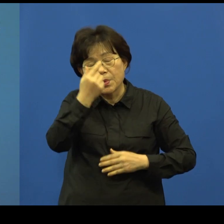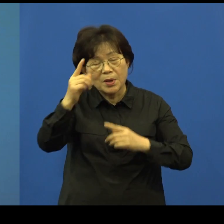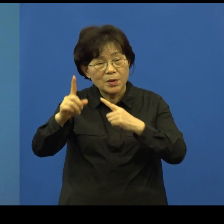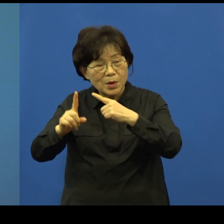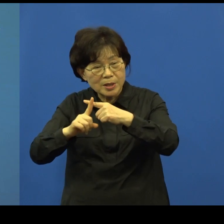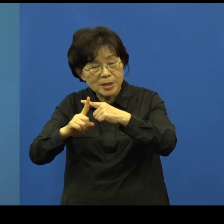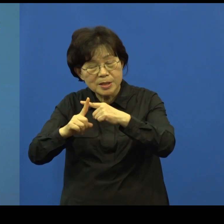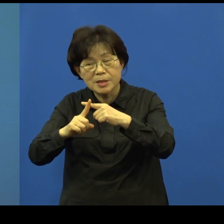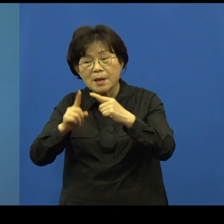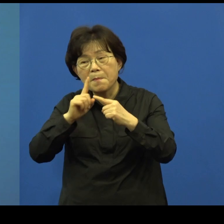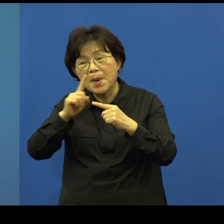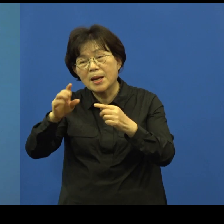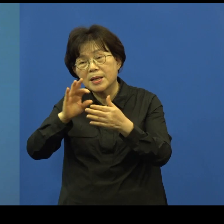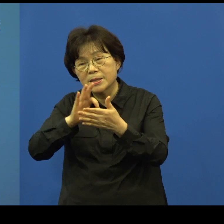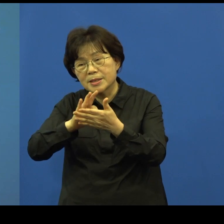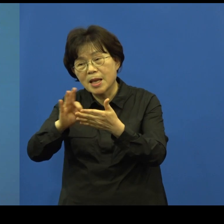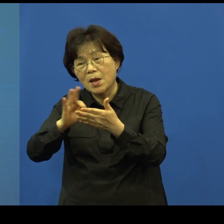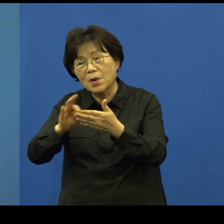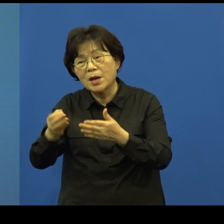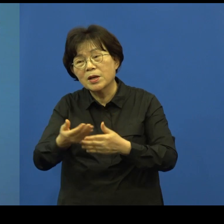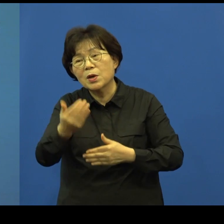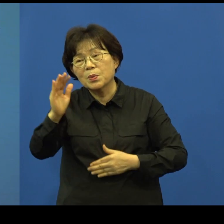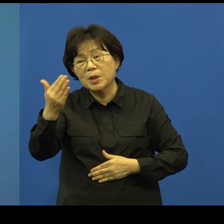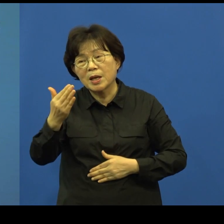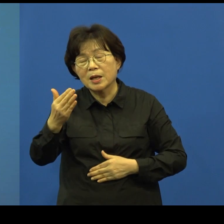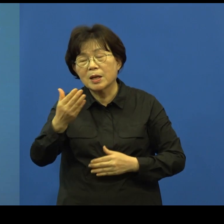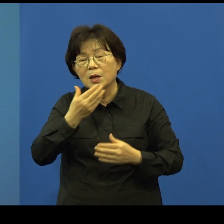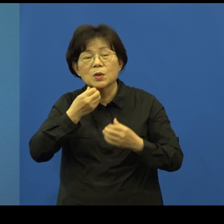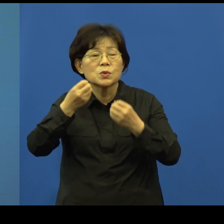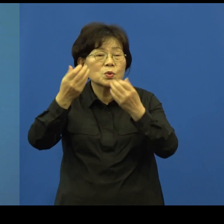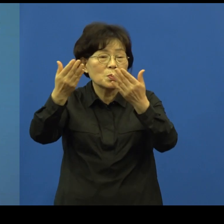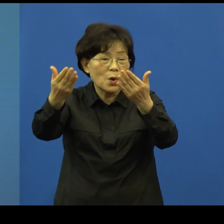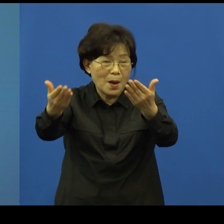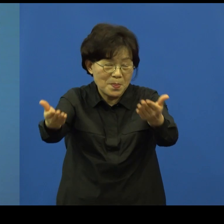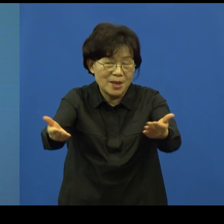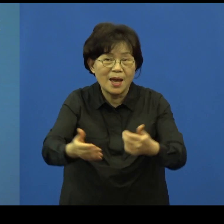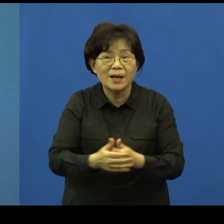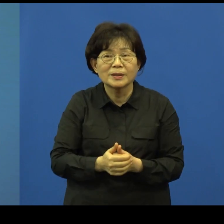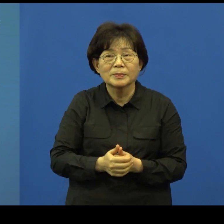긍정적 언어를 사용하시는 여러분들 되시기를 주의 이름으로 축원합니다.